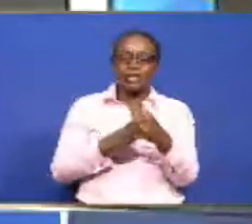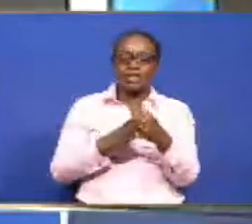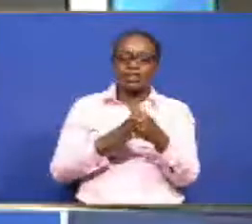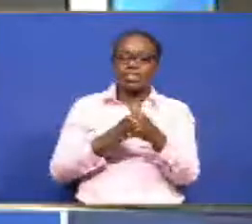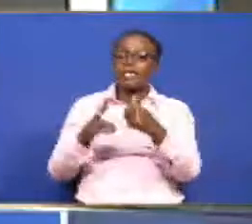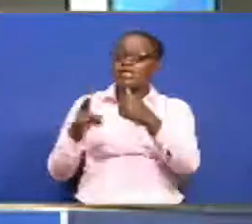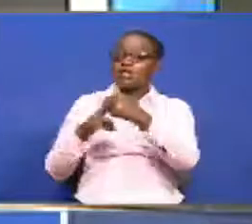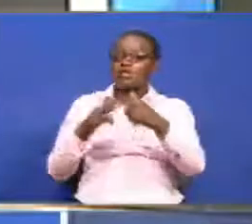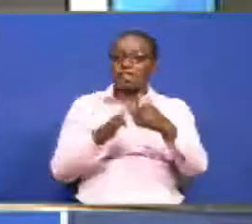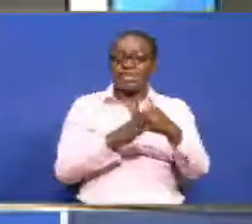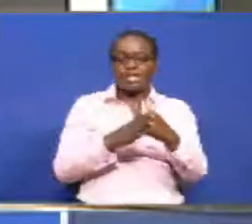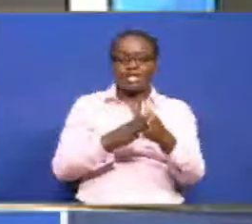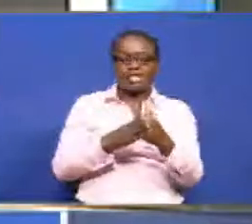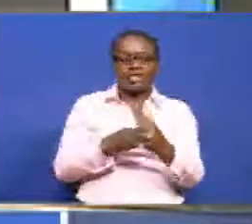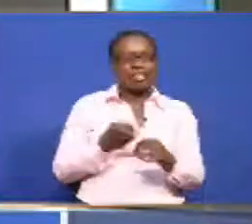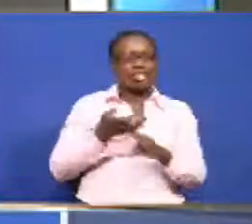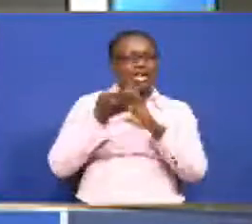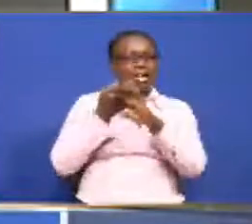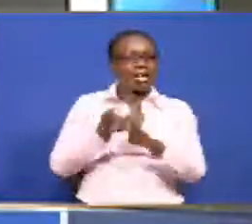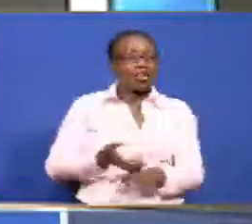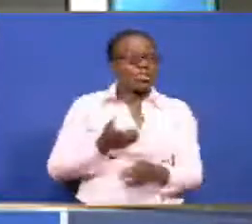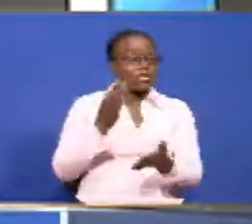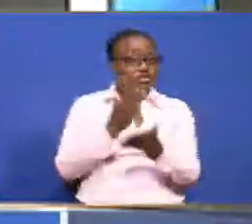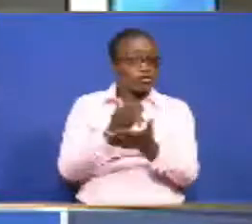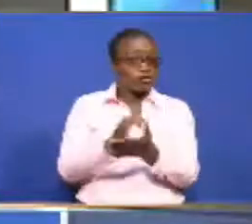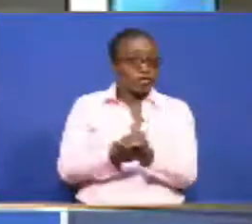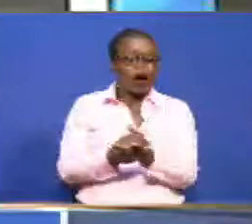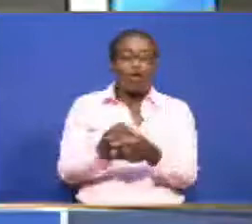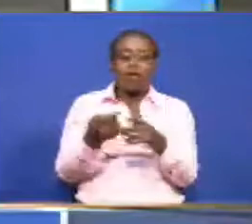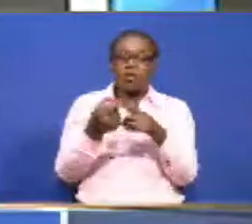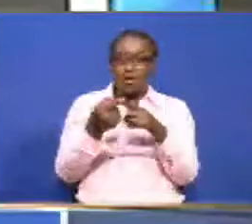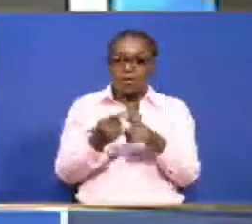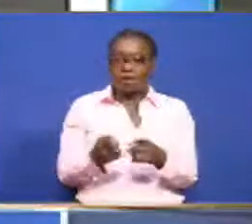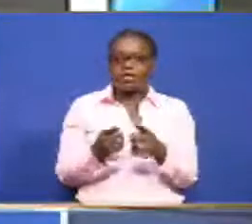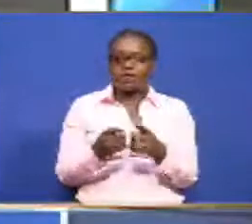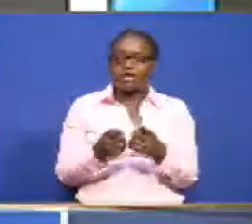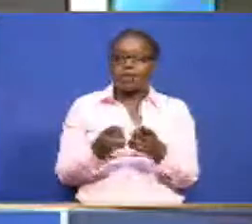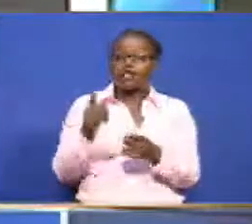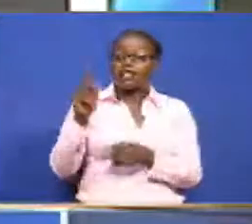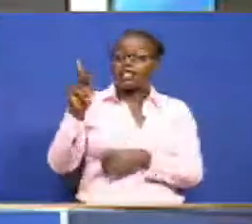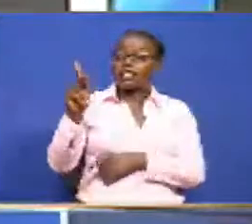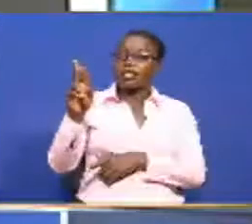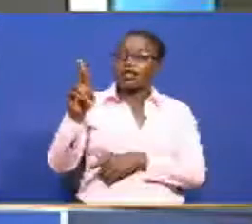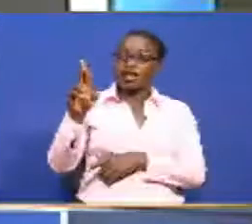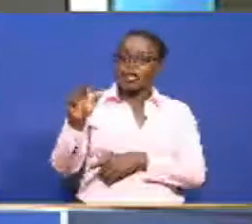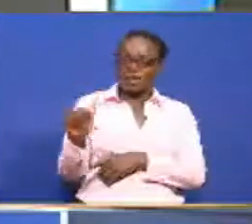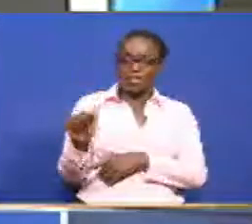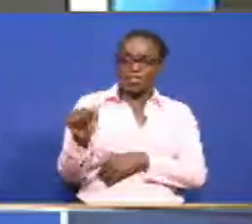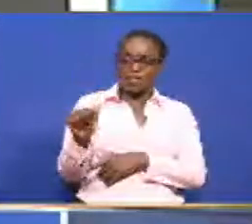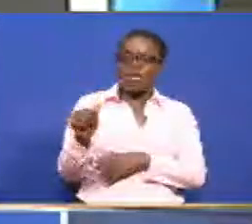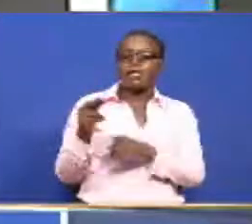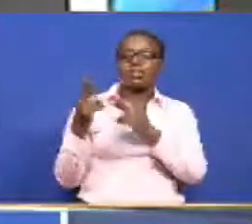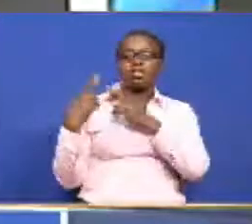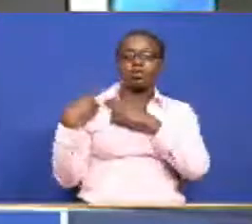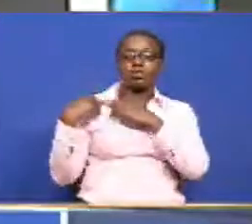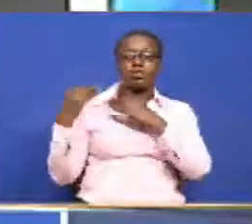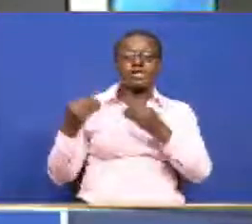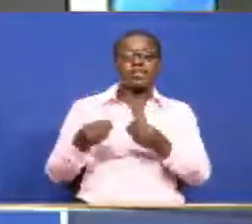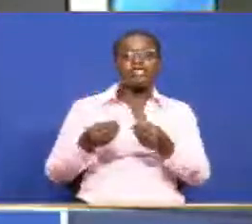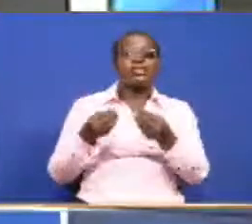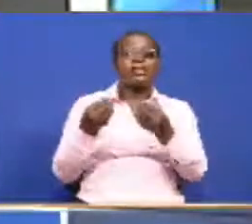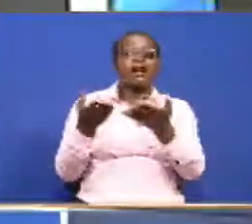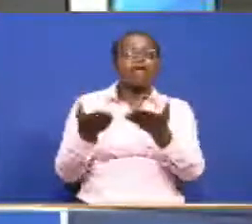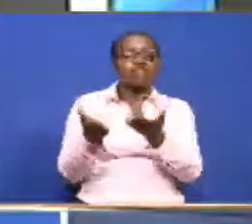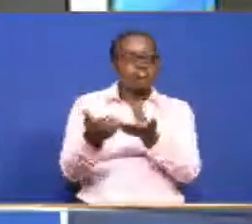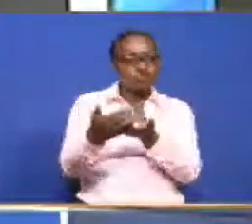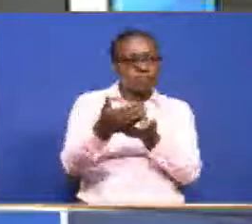2.79 ni kibarua kigumu. Halmashauri ya ukusanyaji ushuru imetwikwa jukumu la kukusanya